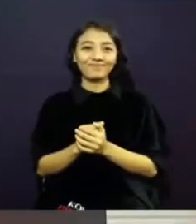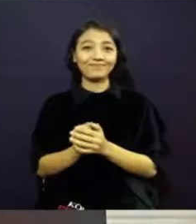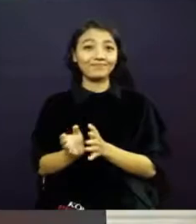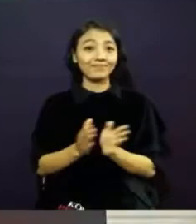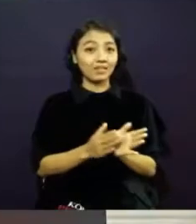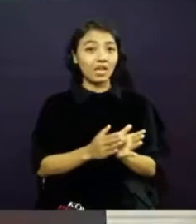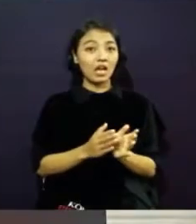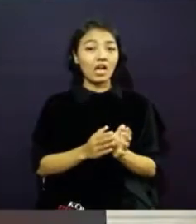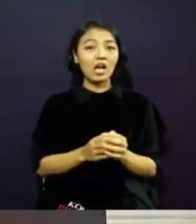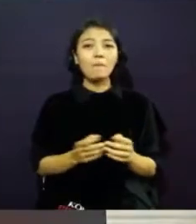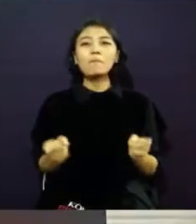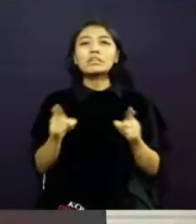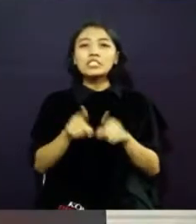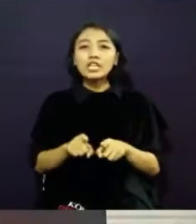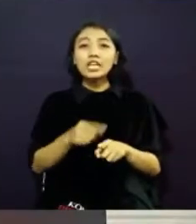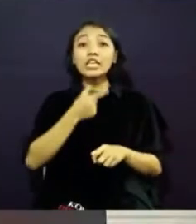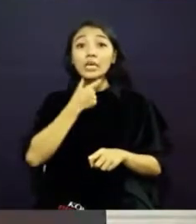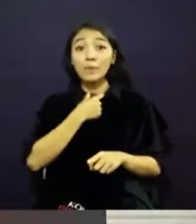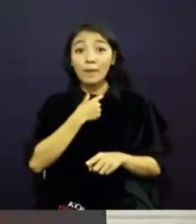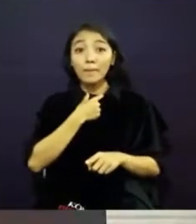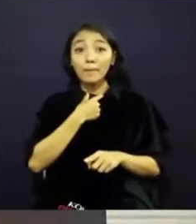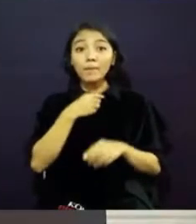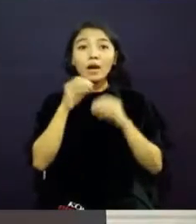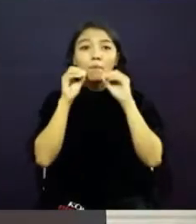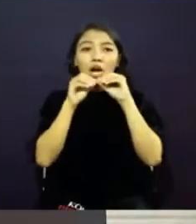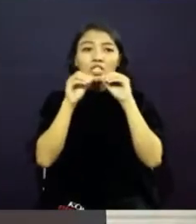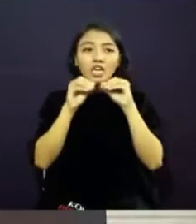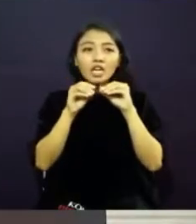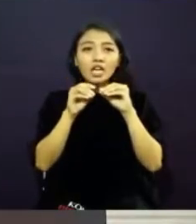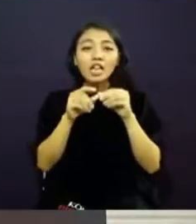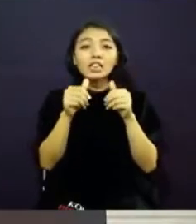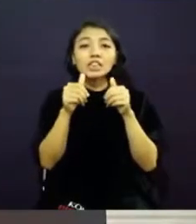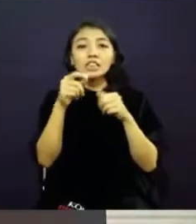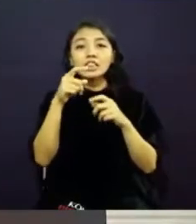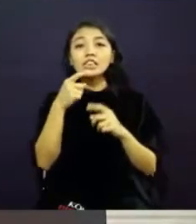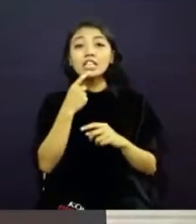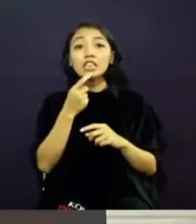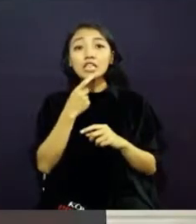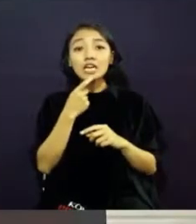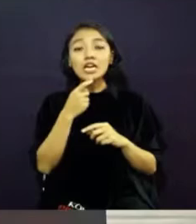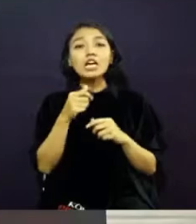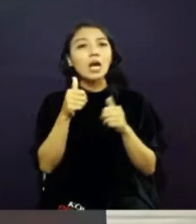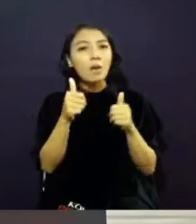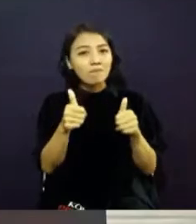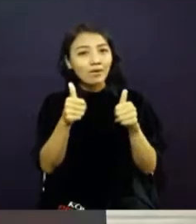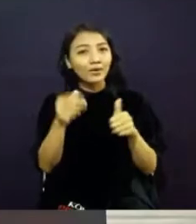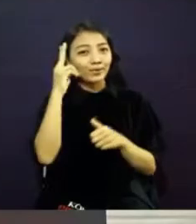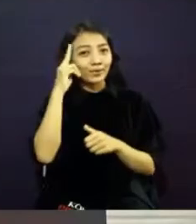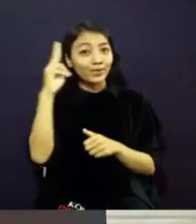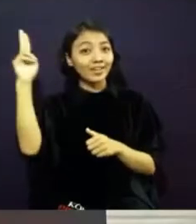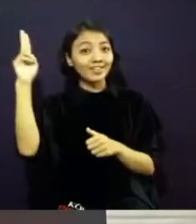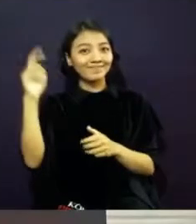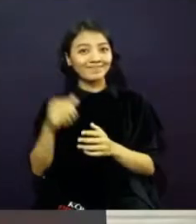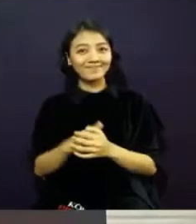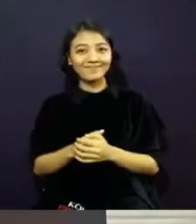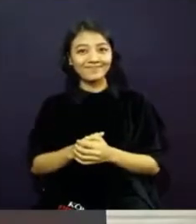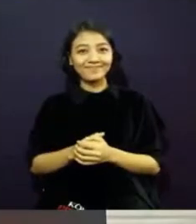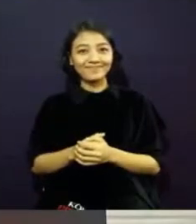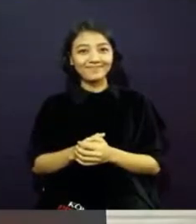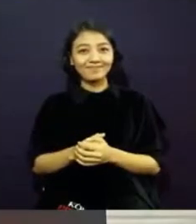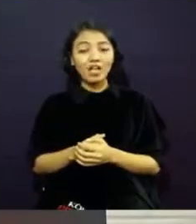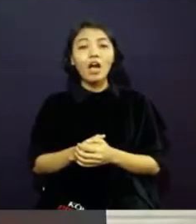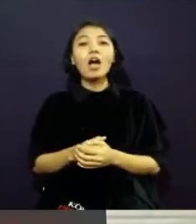ummatnya tentang kebaikan Tuhan maka hal mengajarkan Iman